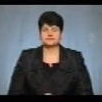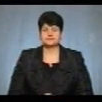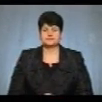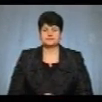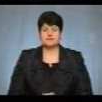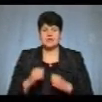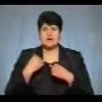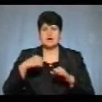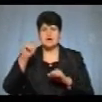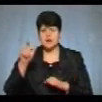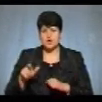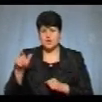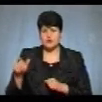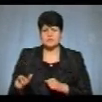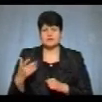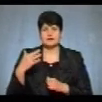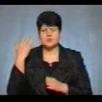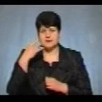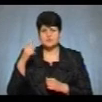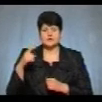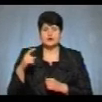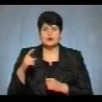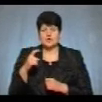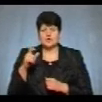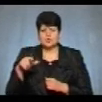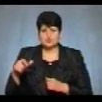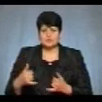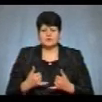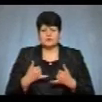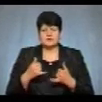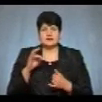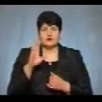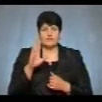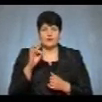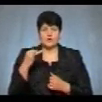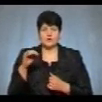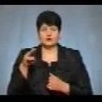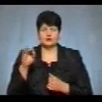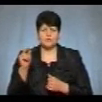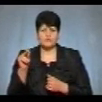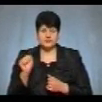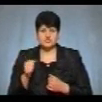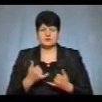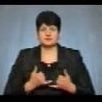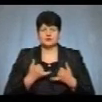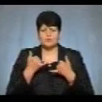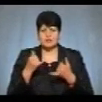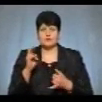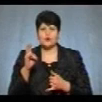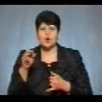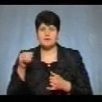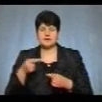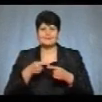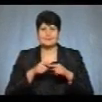Герої Небесної Сотні Назарія Войтовича вшанували у Тернопільському кооперативному торговельно-економічному коледжі, де він навчався. Архієпископ Тернопільський